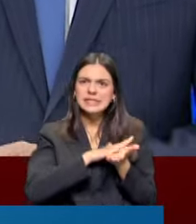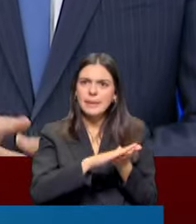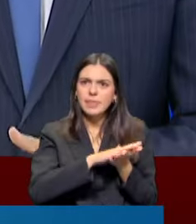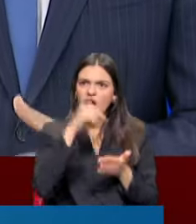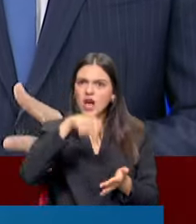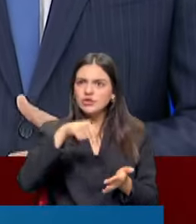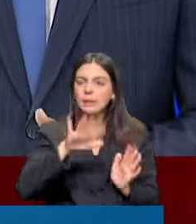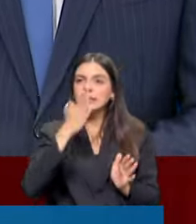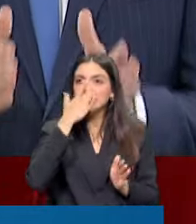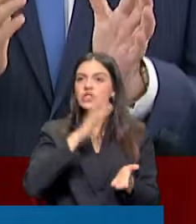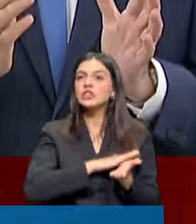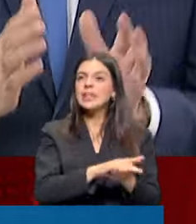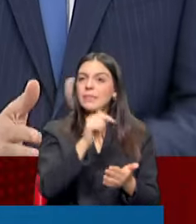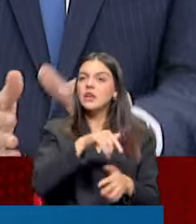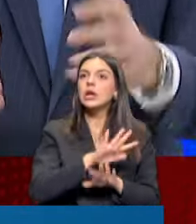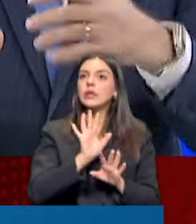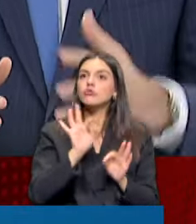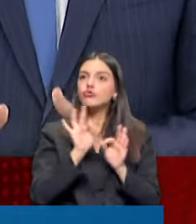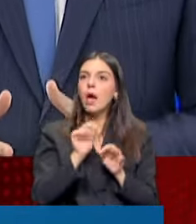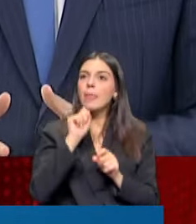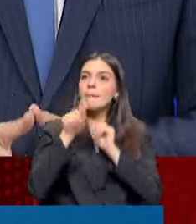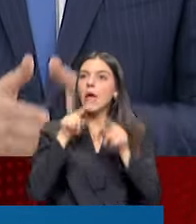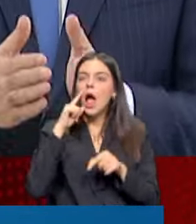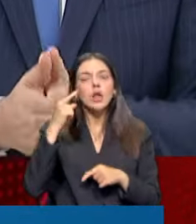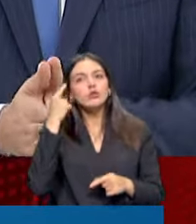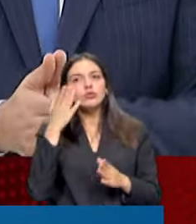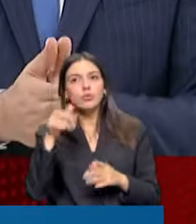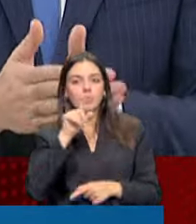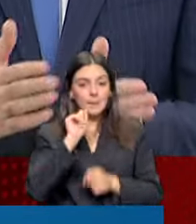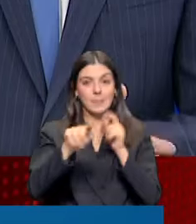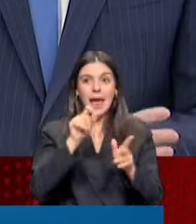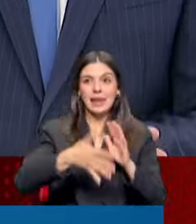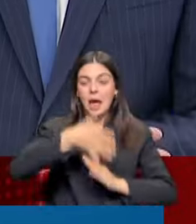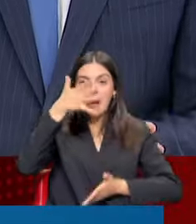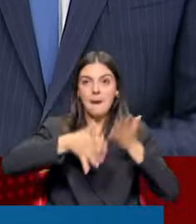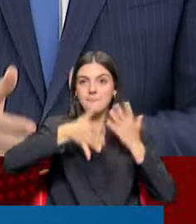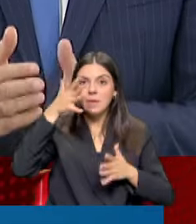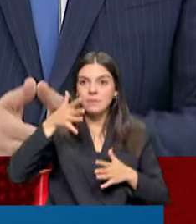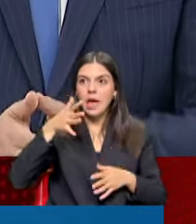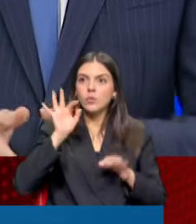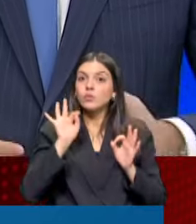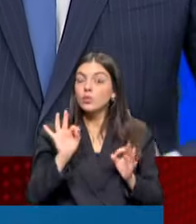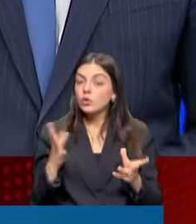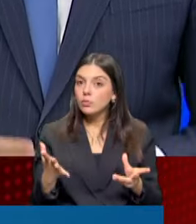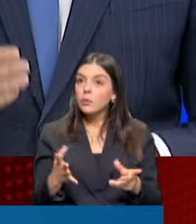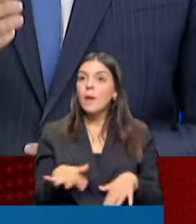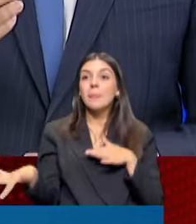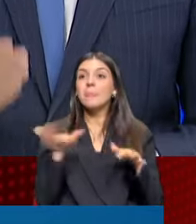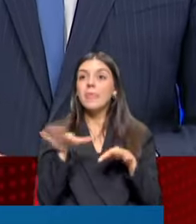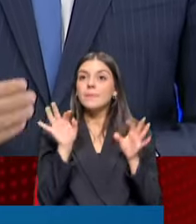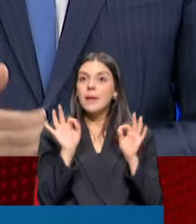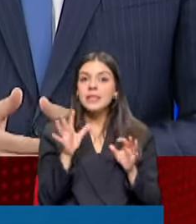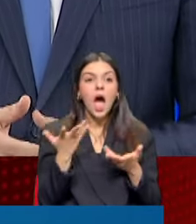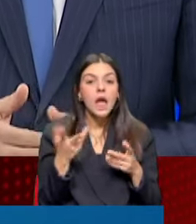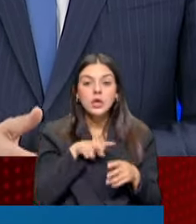mi oluyor? Sadece zemin etüdü değil. Mevcut mahallelerimizi düşünün. Bu mahallelerdeki bina stoklarının durumu, deprem anında hangi